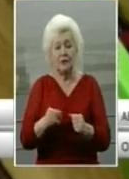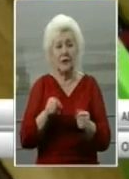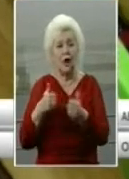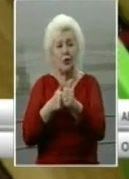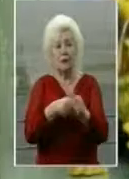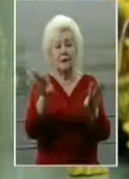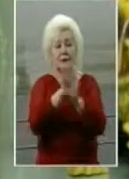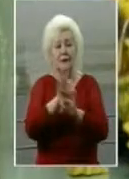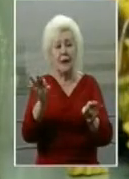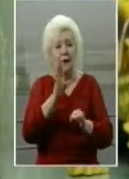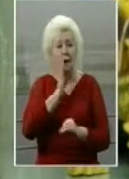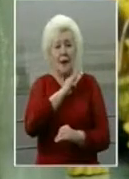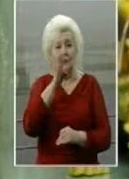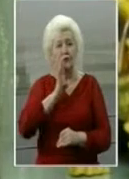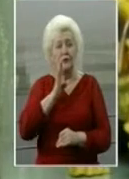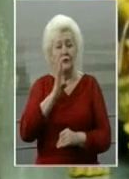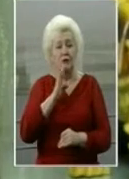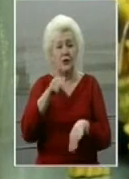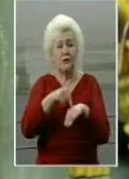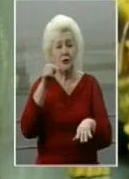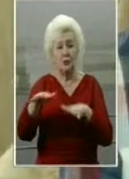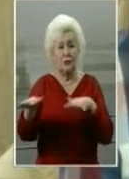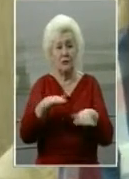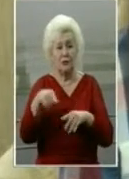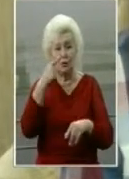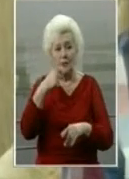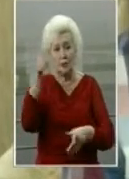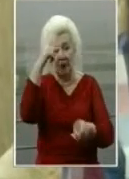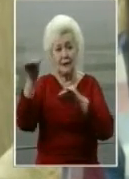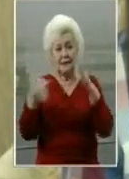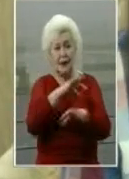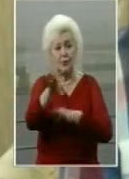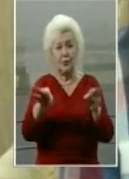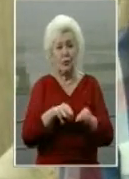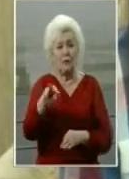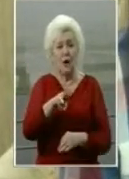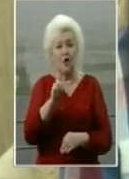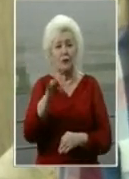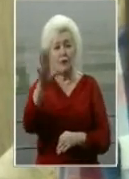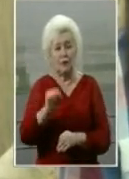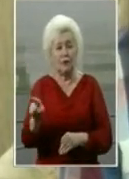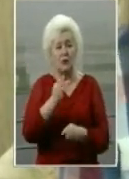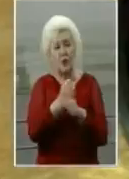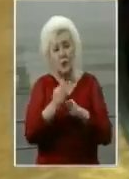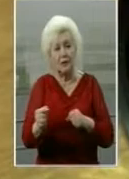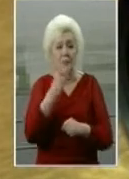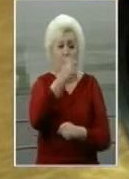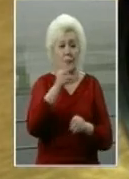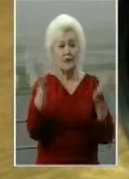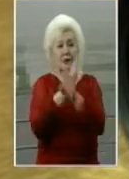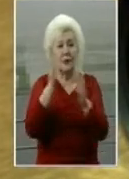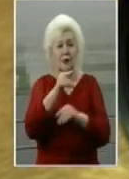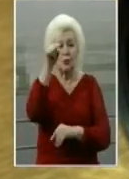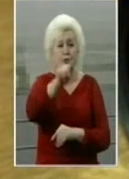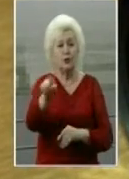ідеалами інстаграму багато дівчат відчувають стрес, говорить ініціаторка проекту Марія Козлова. Щоб його подолати та показати природність того,